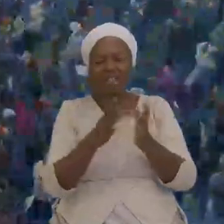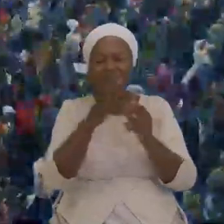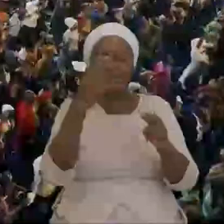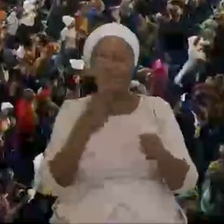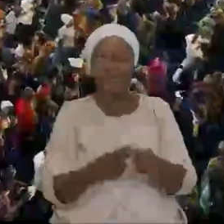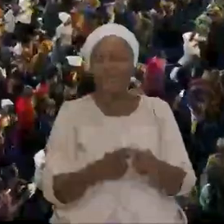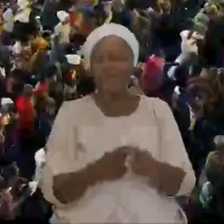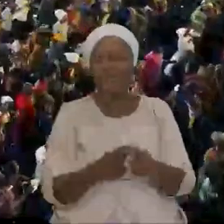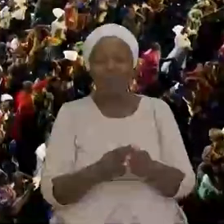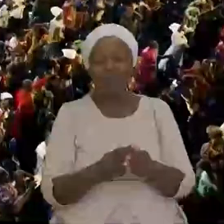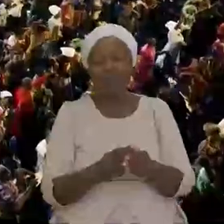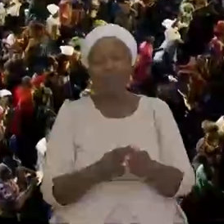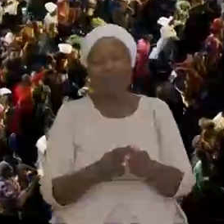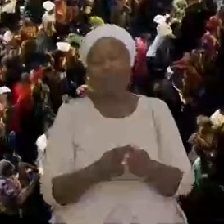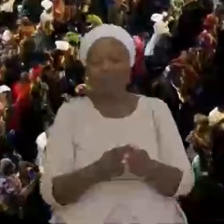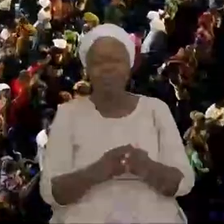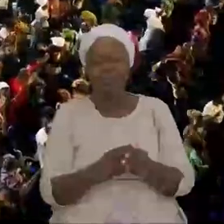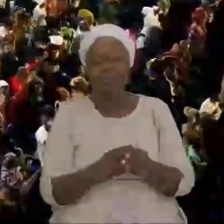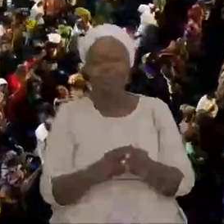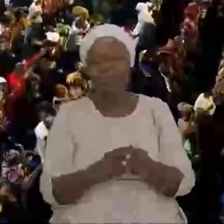de Jésus,